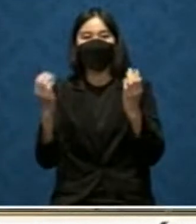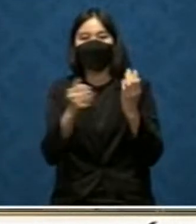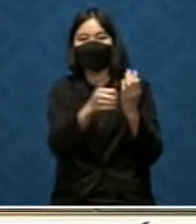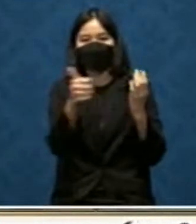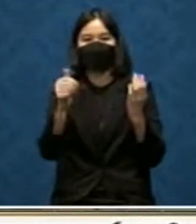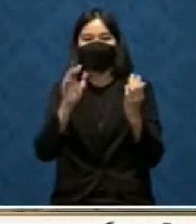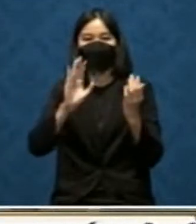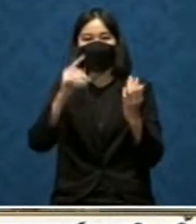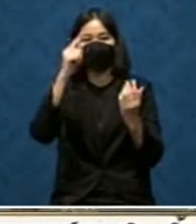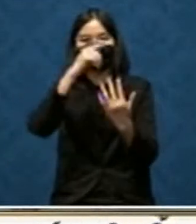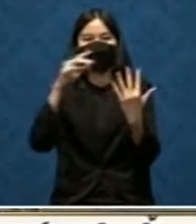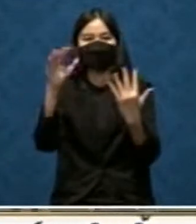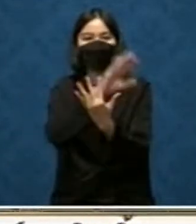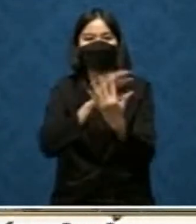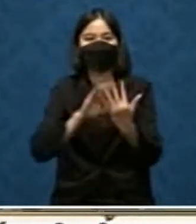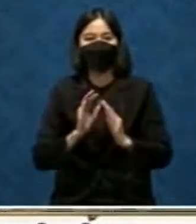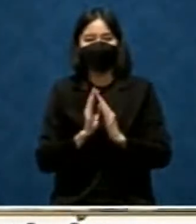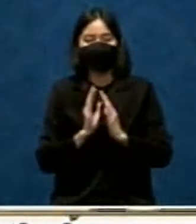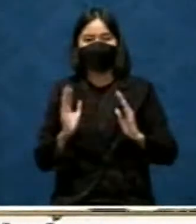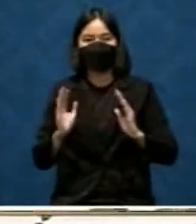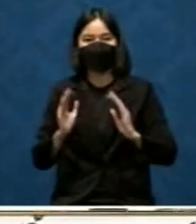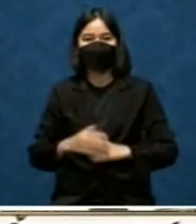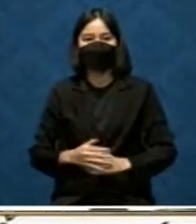ครั ท่ปธานครัครับ ต่อไปคุณขารมบนบนกลาง